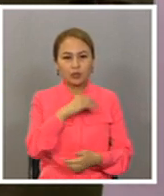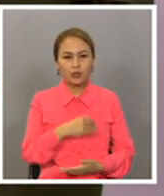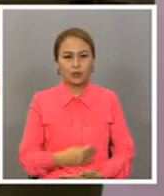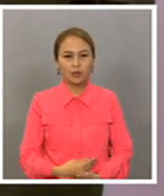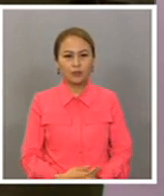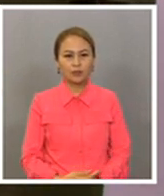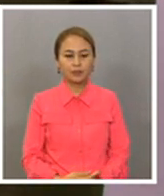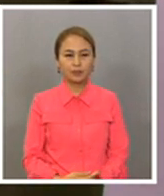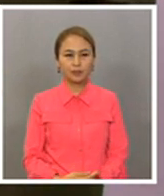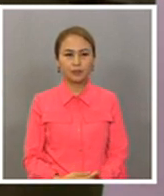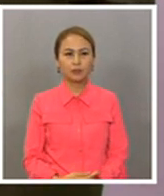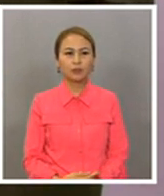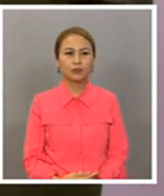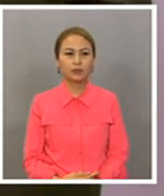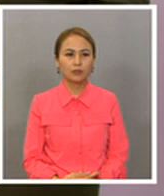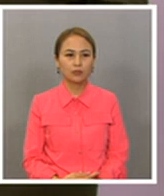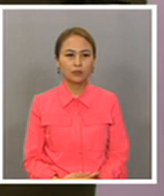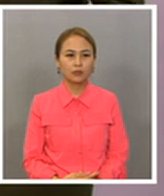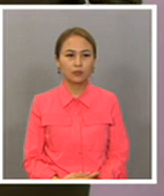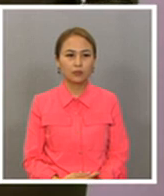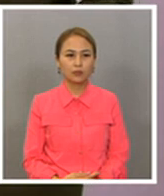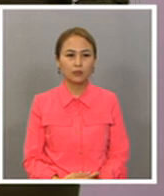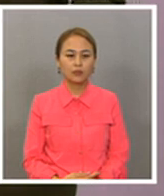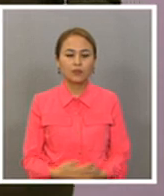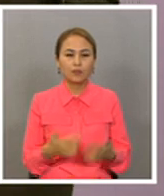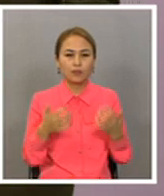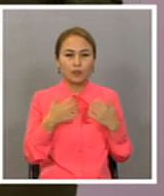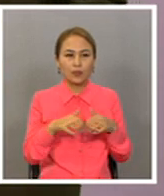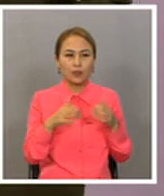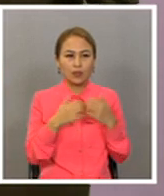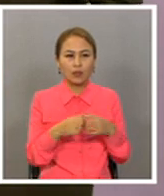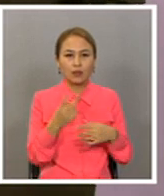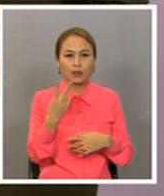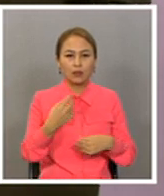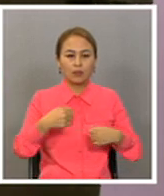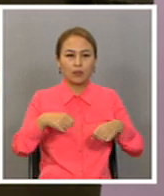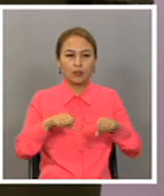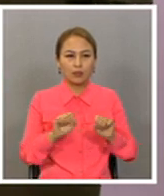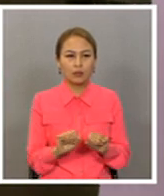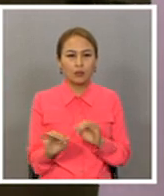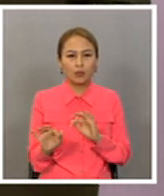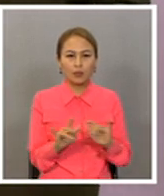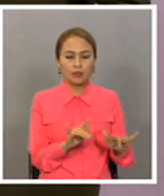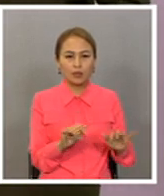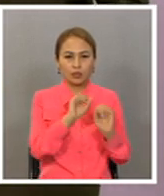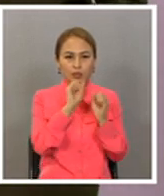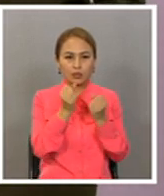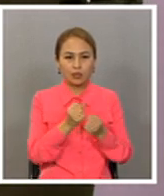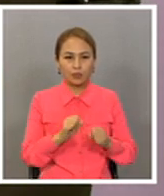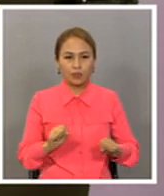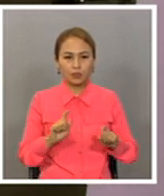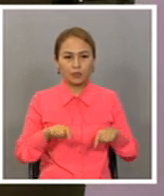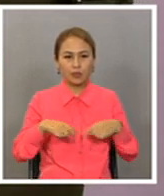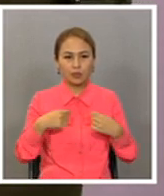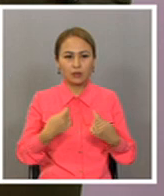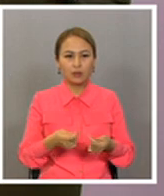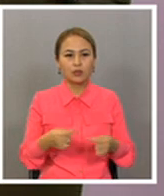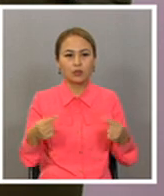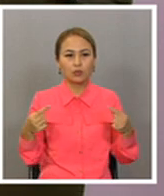қуып жетеді? Есепте екі мотоциклшінің қозғалыс жылдамдығы белгілі